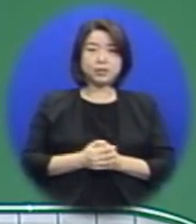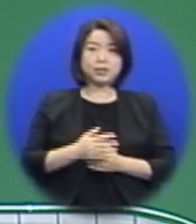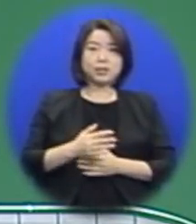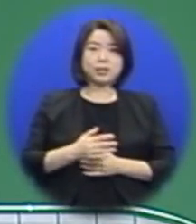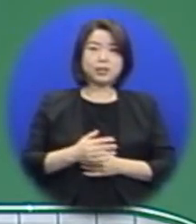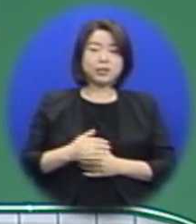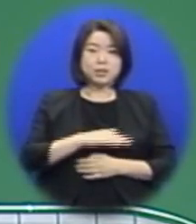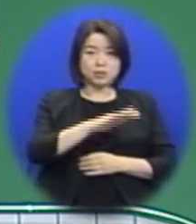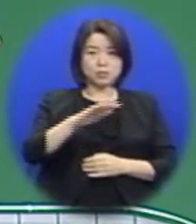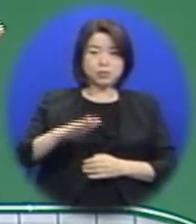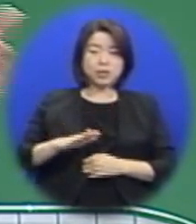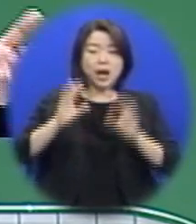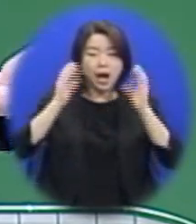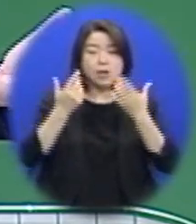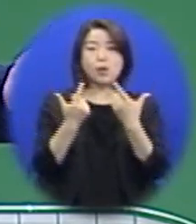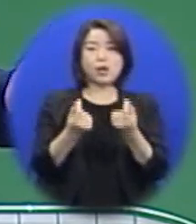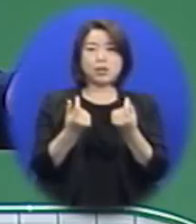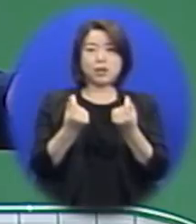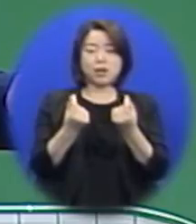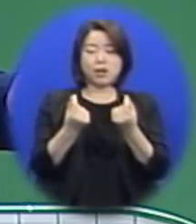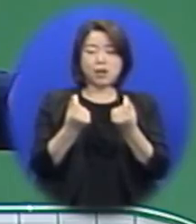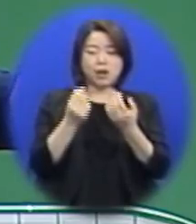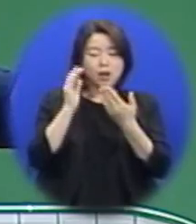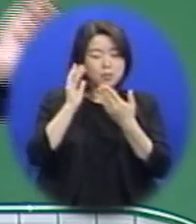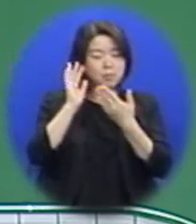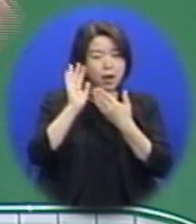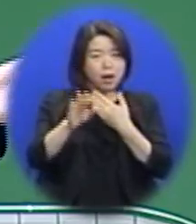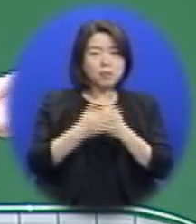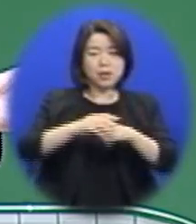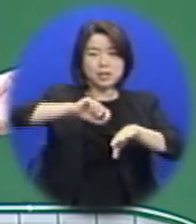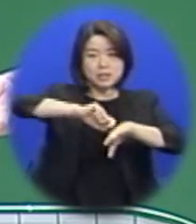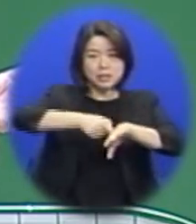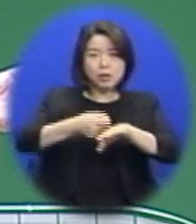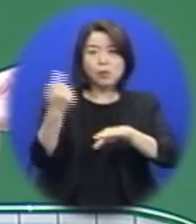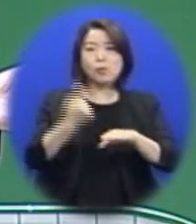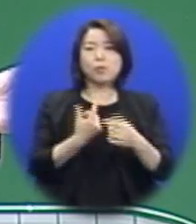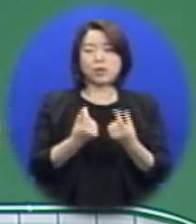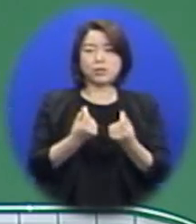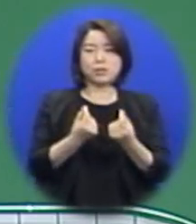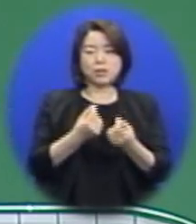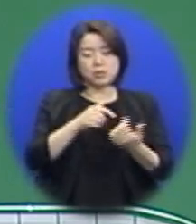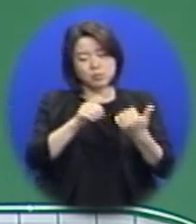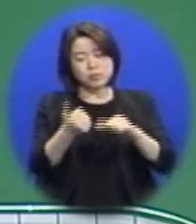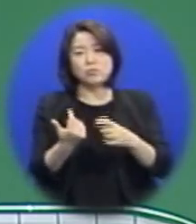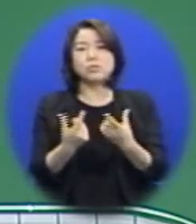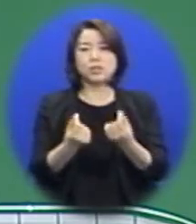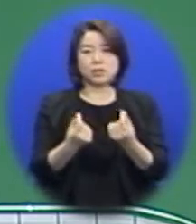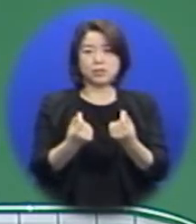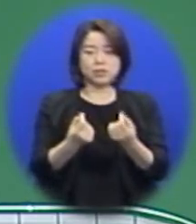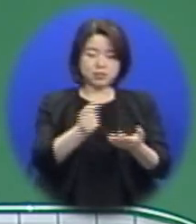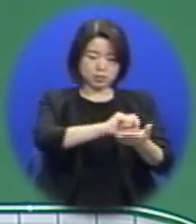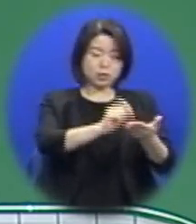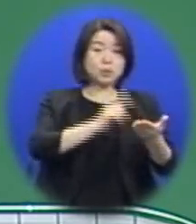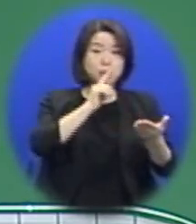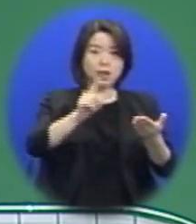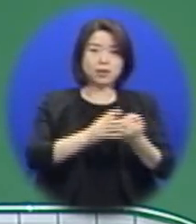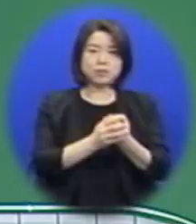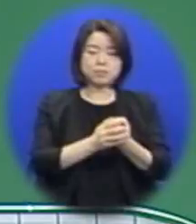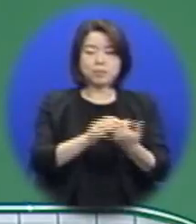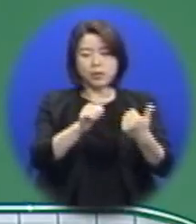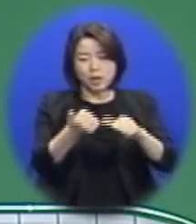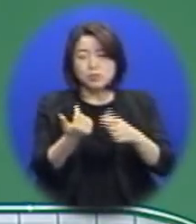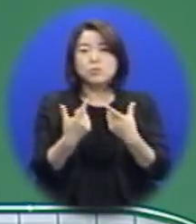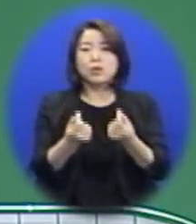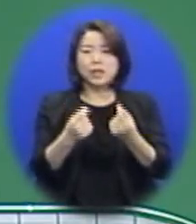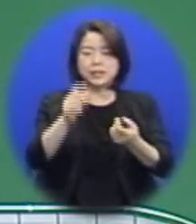재앙이 왔습니다. 끔찍한 재앙이 왔습니다. 죽을 것 같습니다. 기록하라는 거예요. 그렇게 죽을 것